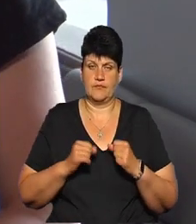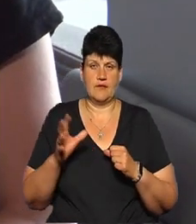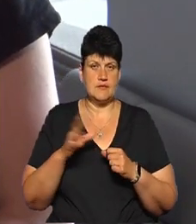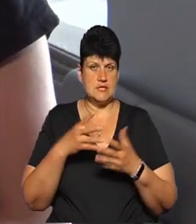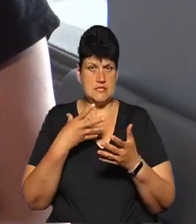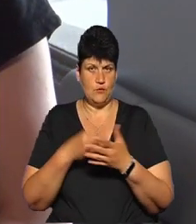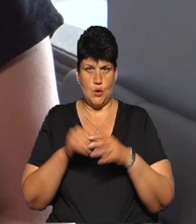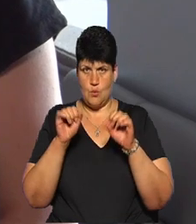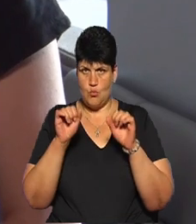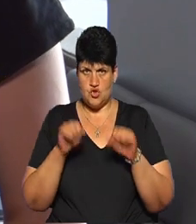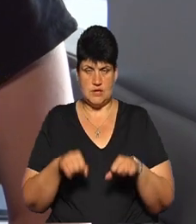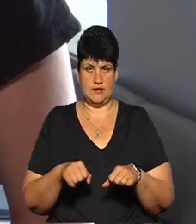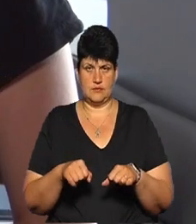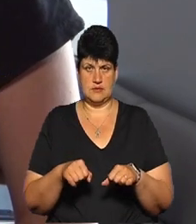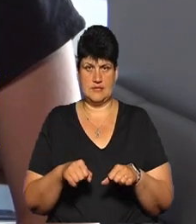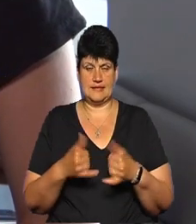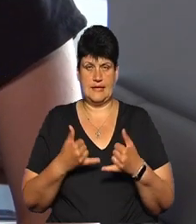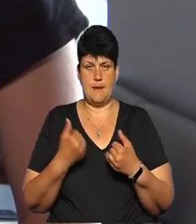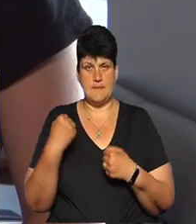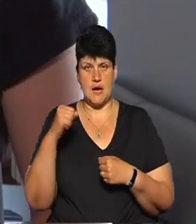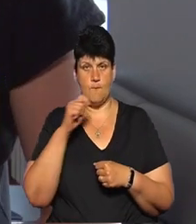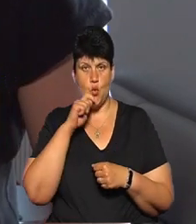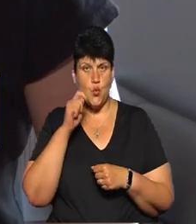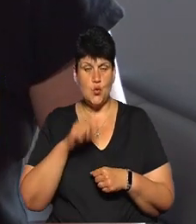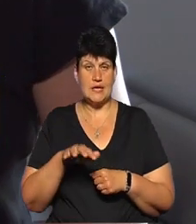можливі зусилля для перемоги України. І